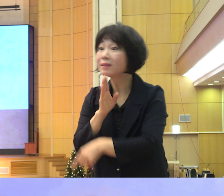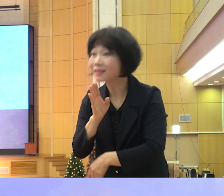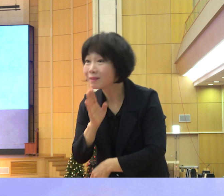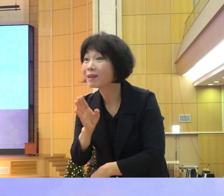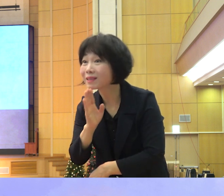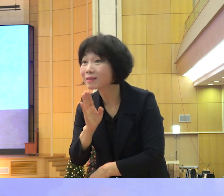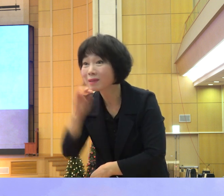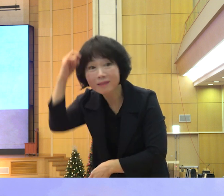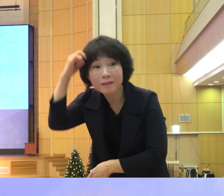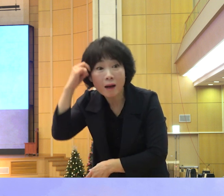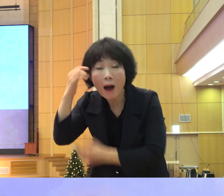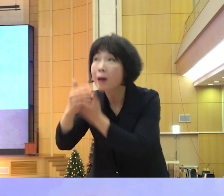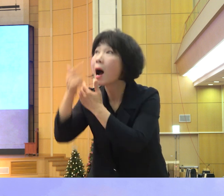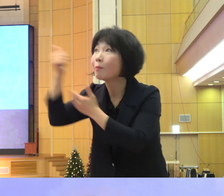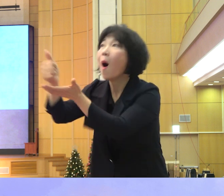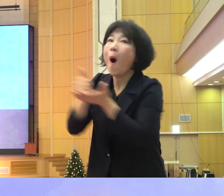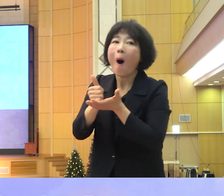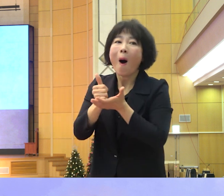여러분 보세요.